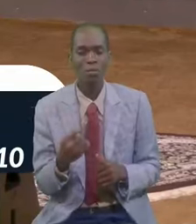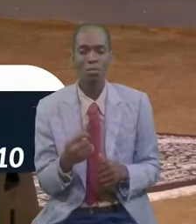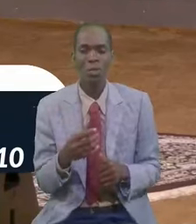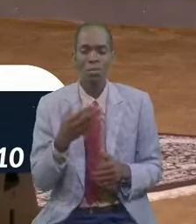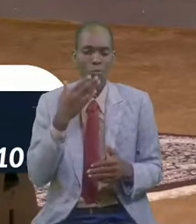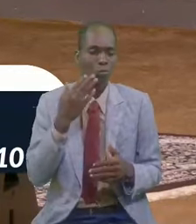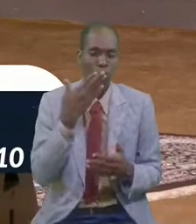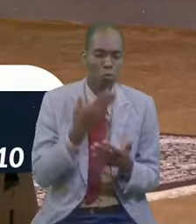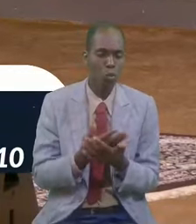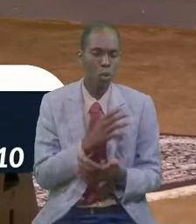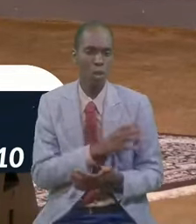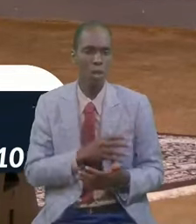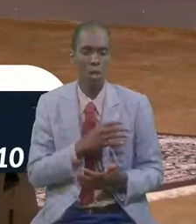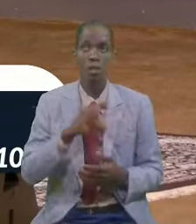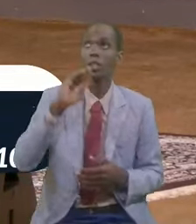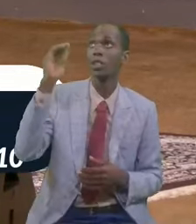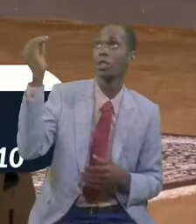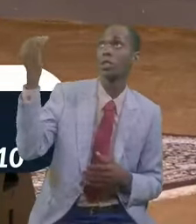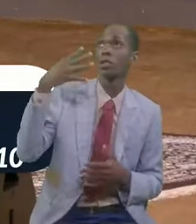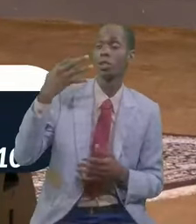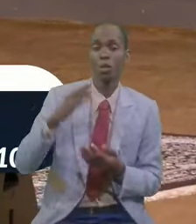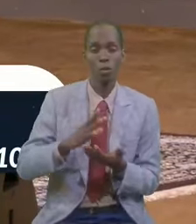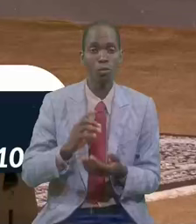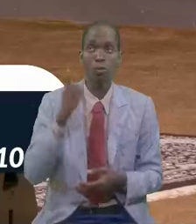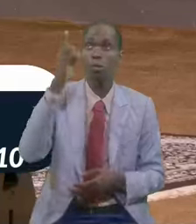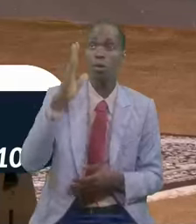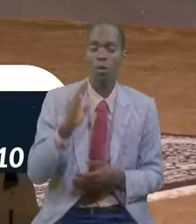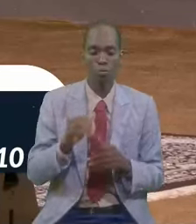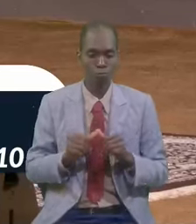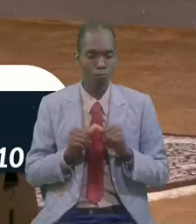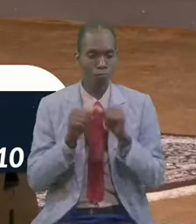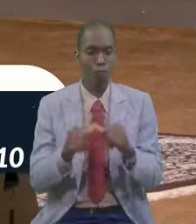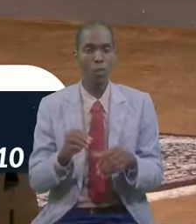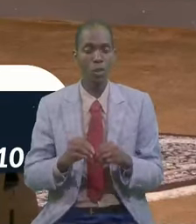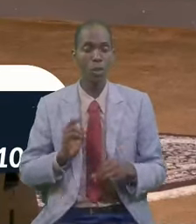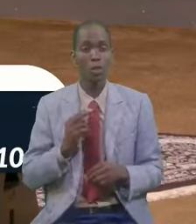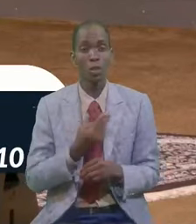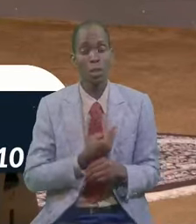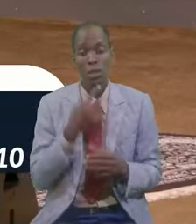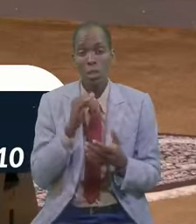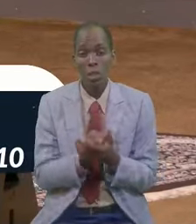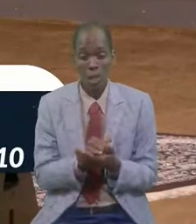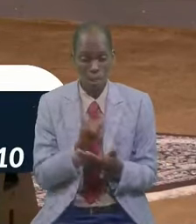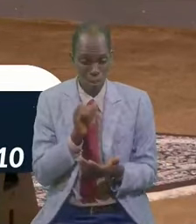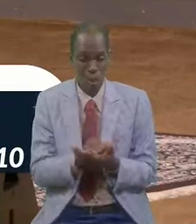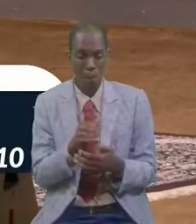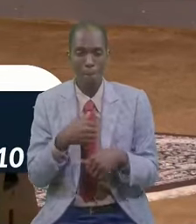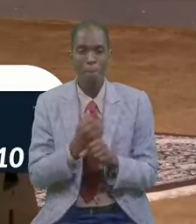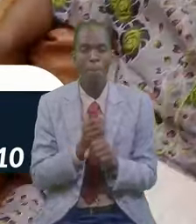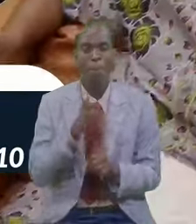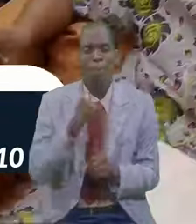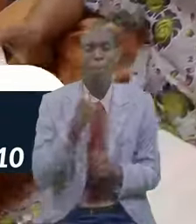la glorieuse grâce de Dieu, si cela demeure en nous et avec abondance,